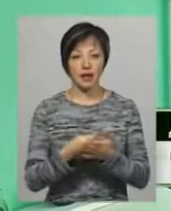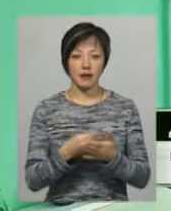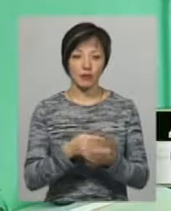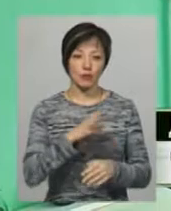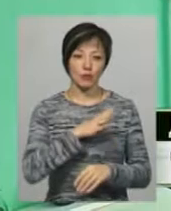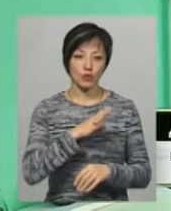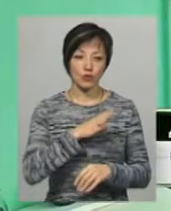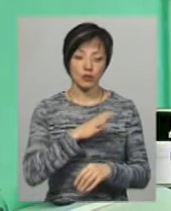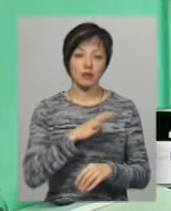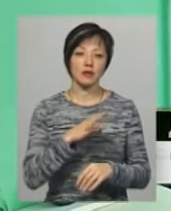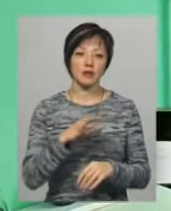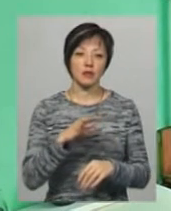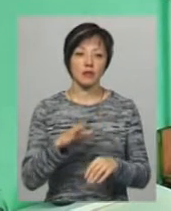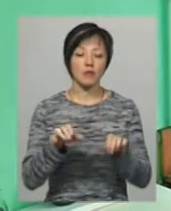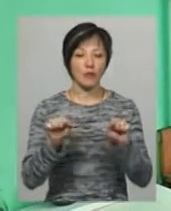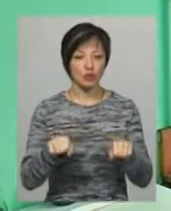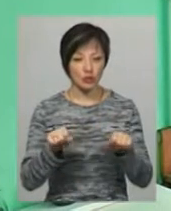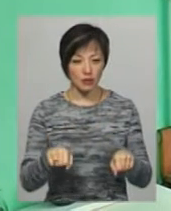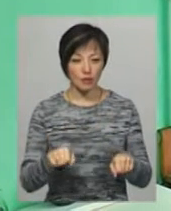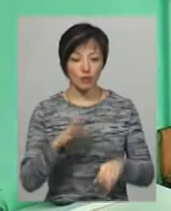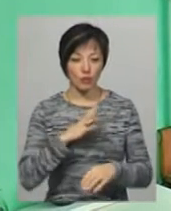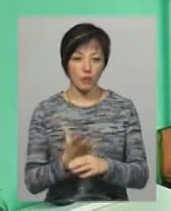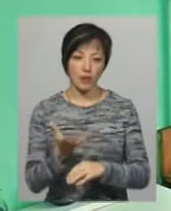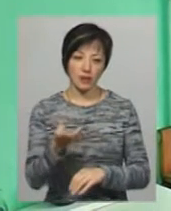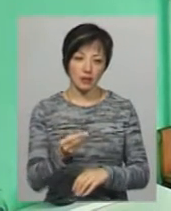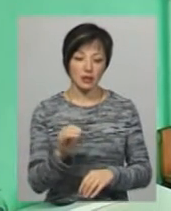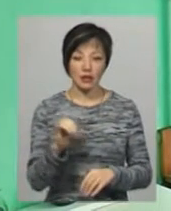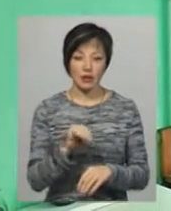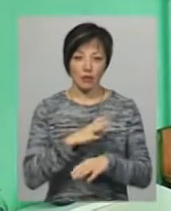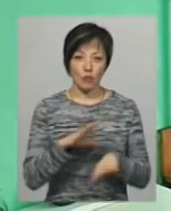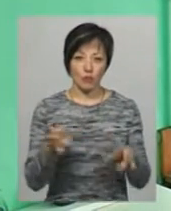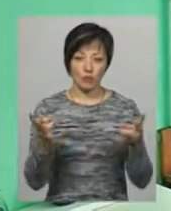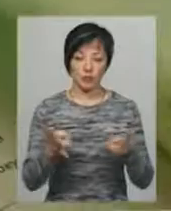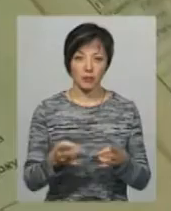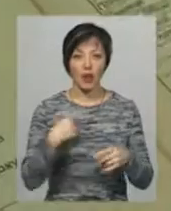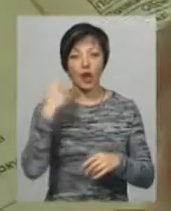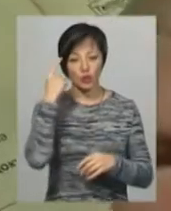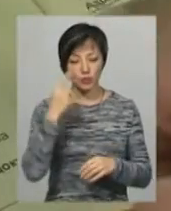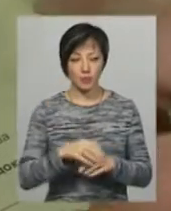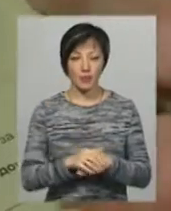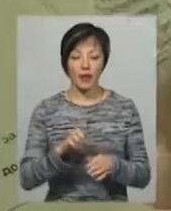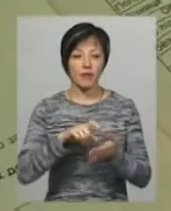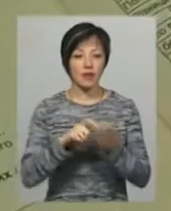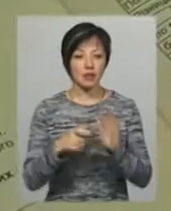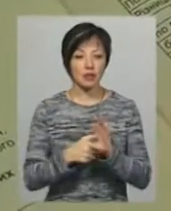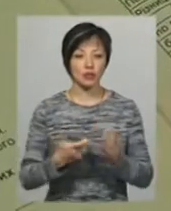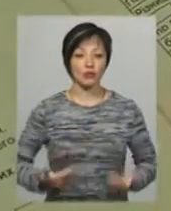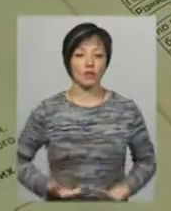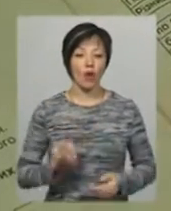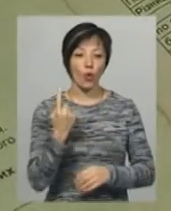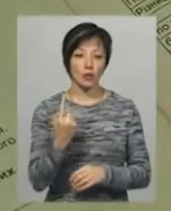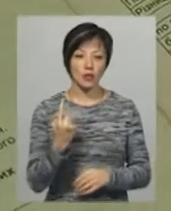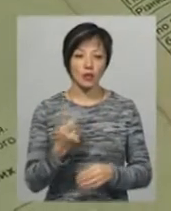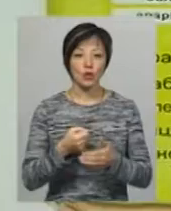були, ну, цілком підйомними були тарифи, і не було, хоча я дійсно думав. У квартирі чоловік живе один, каже,